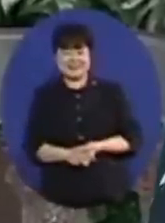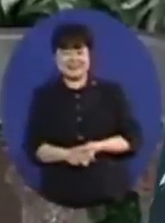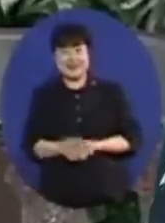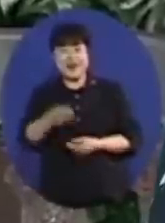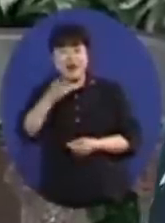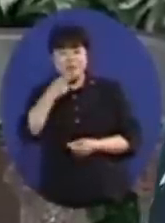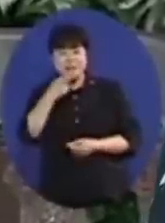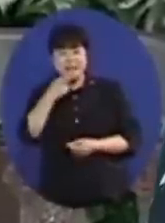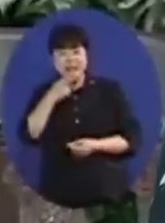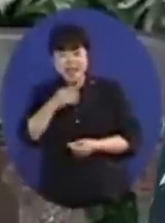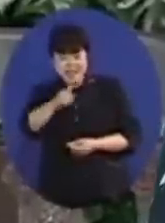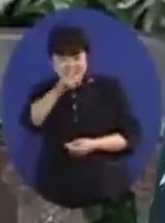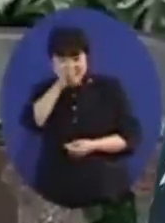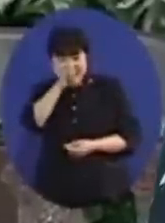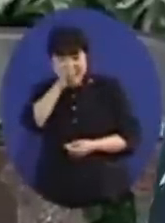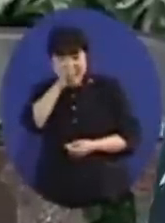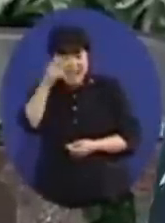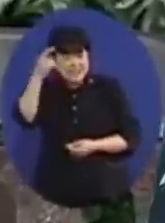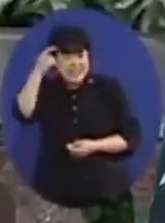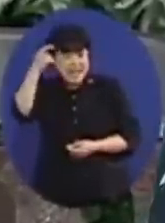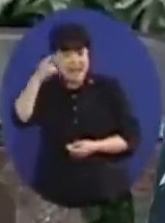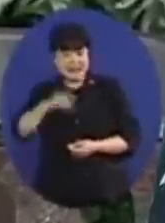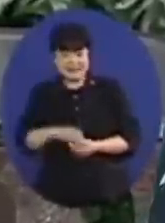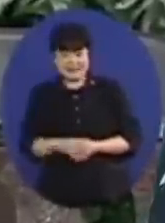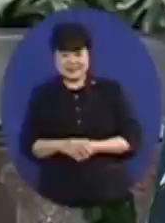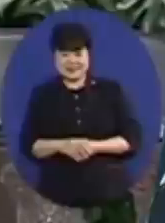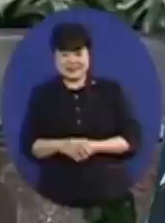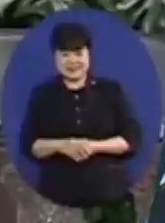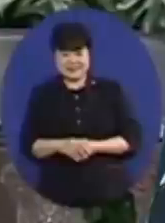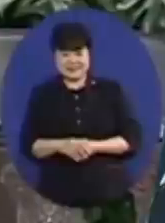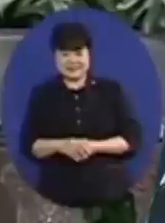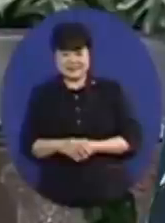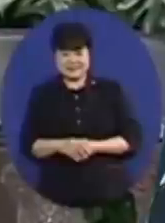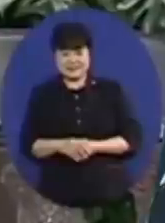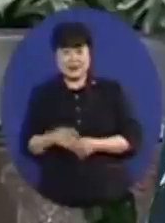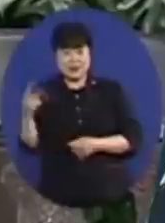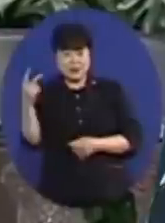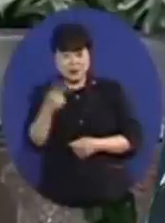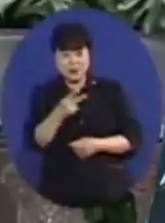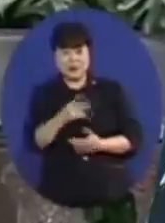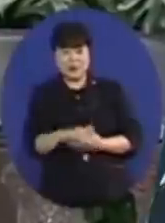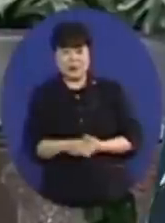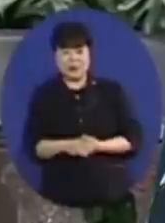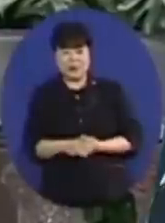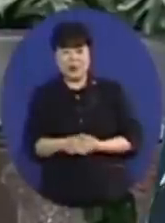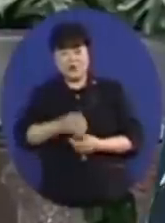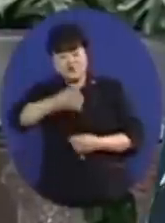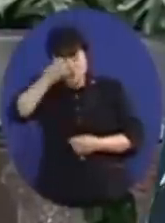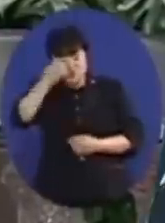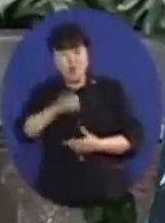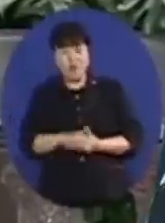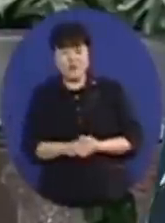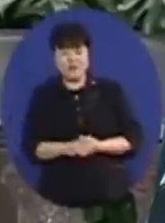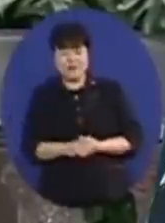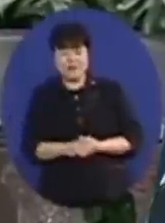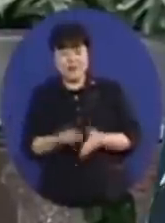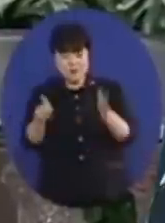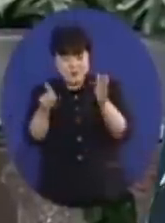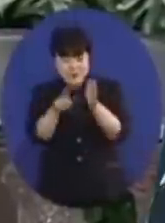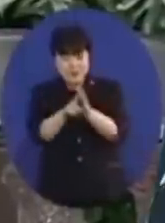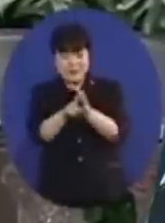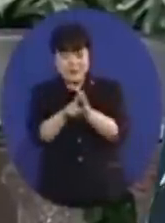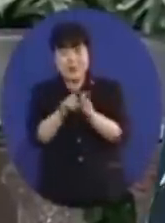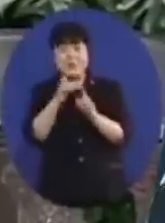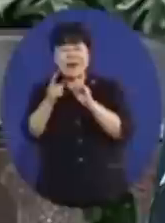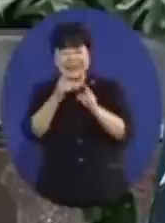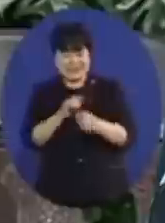없는 것을 있는 것 같이 생각하고 꿈꾸고 믿고